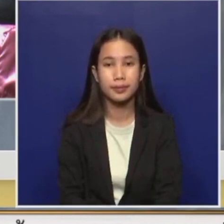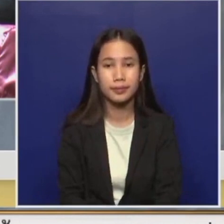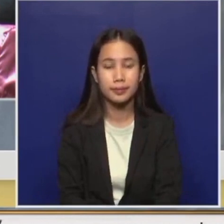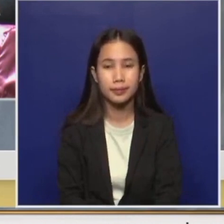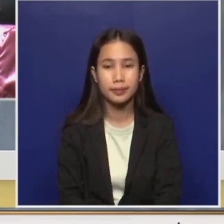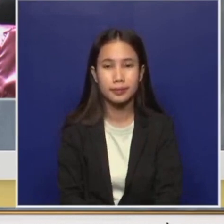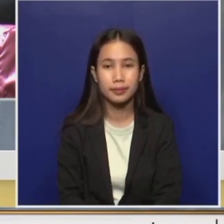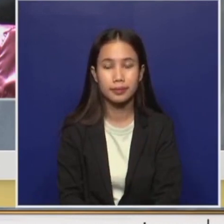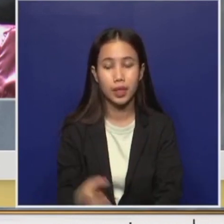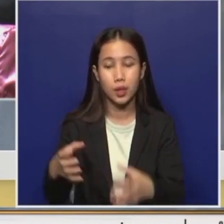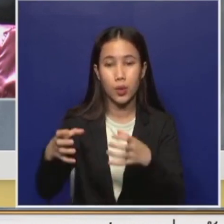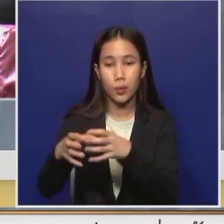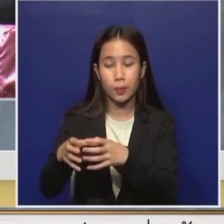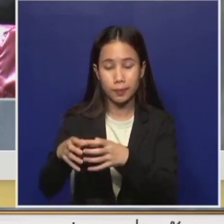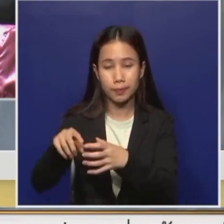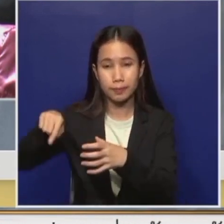พักรมฝายคาณ